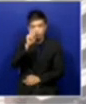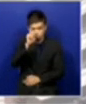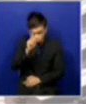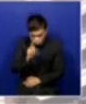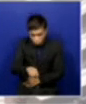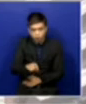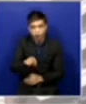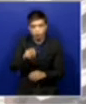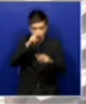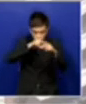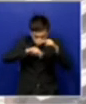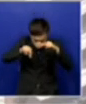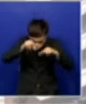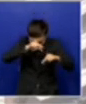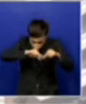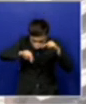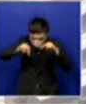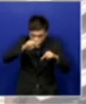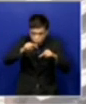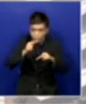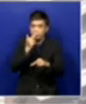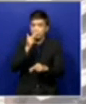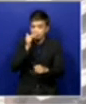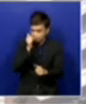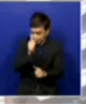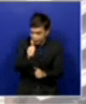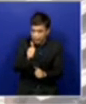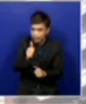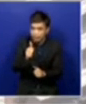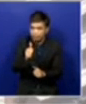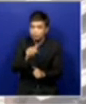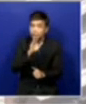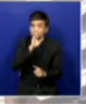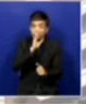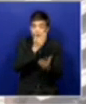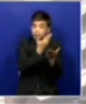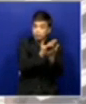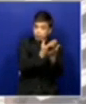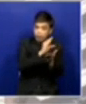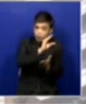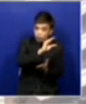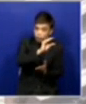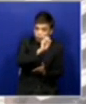จสอบได้การโอนงบประมาณนะครับท่านประธานครับ